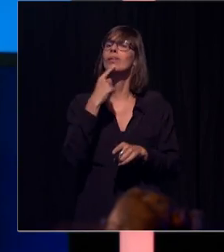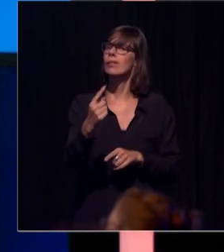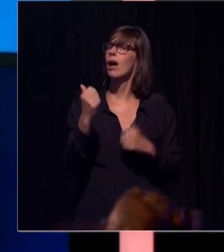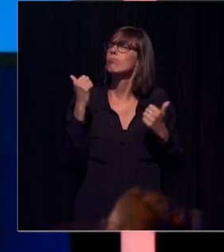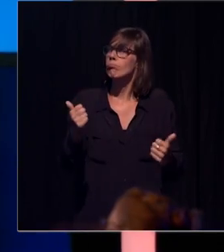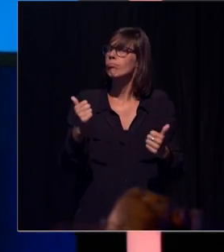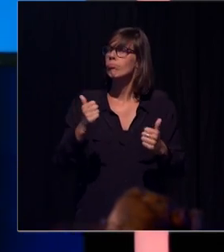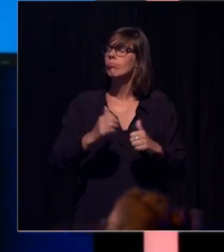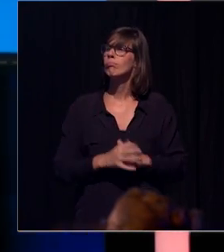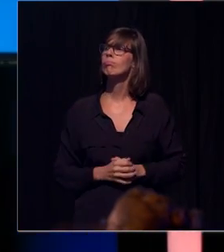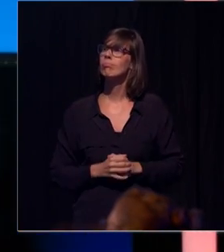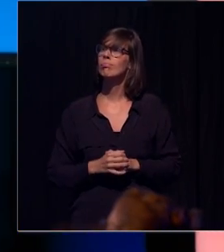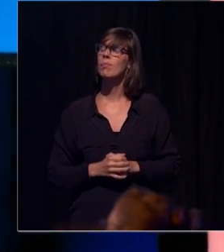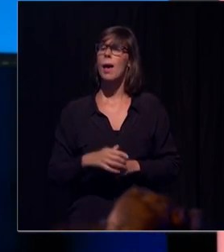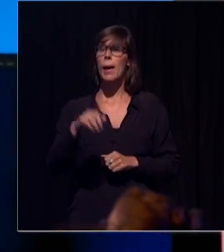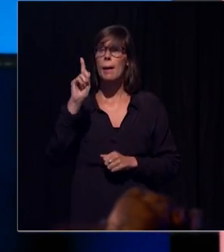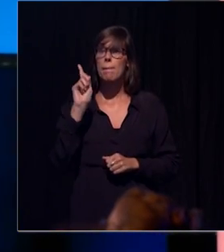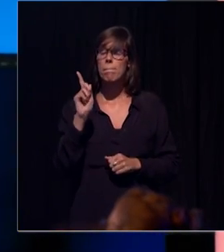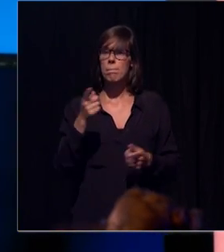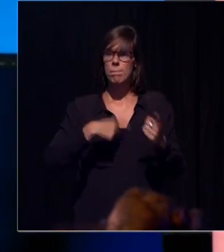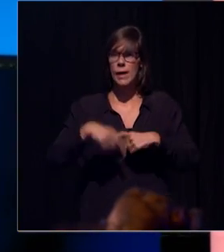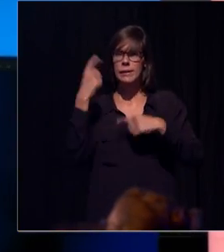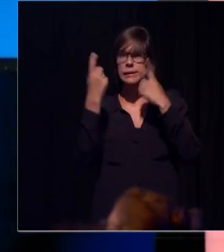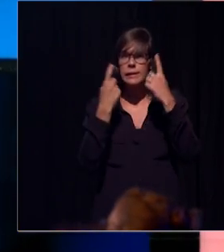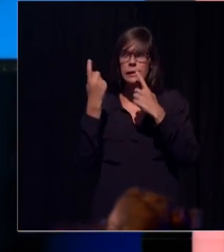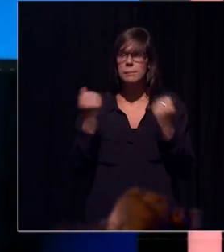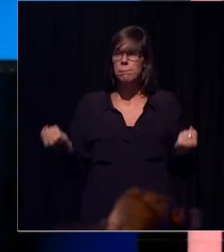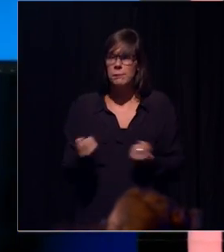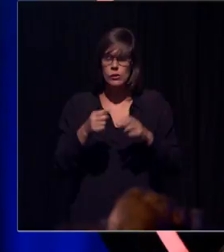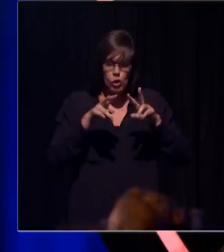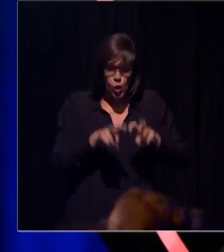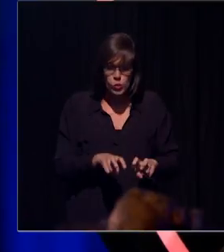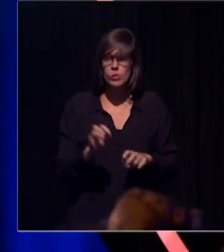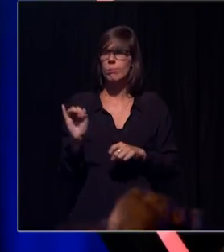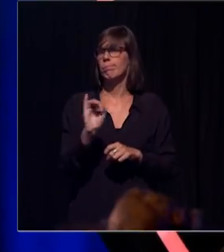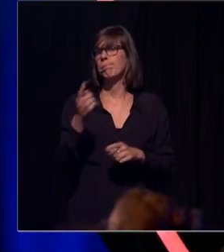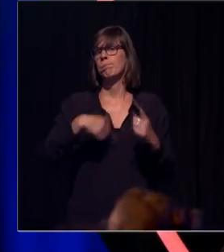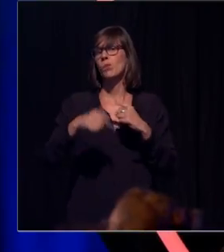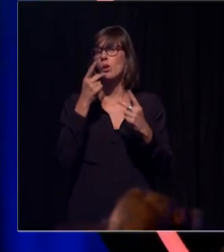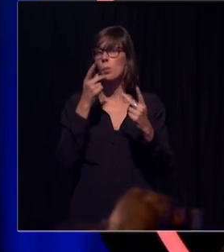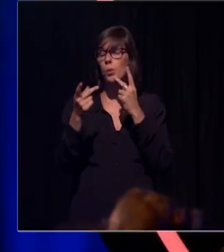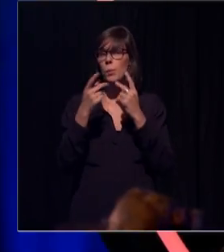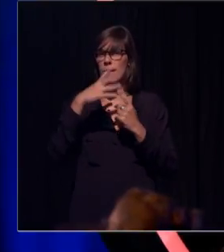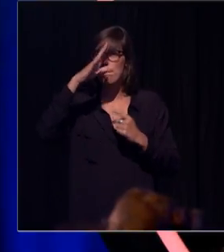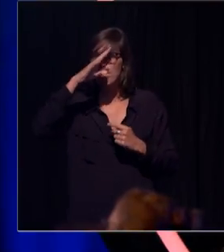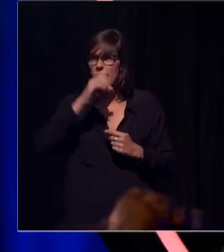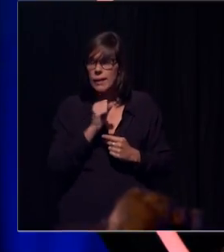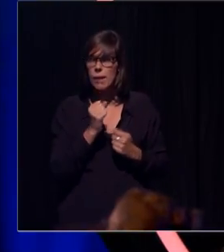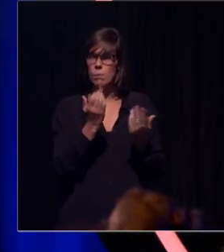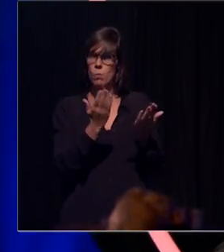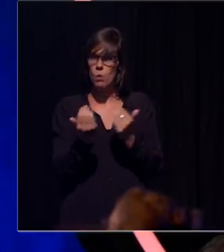zijn een land waar toegang tot alle vormen van nieuwe insulines terugbetaald is. En dat mag ook eens gezegd worden. Maar